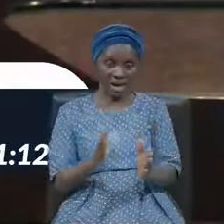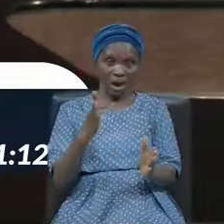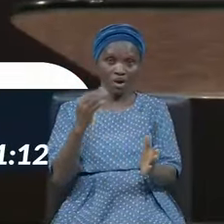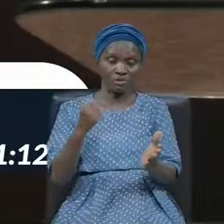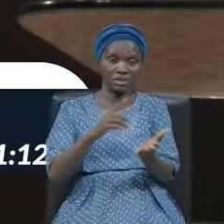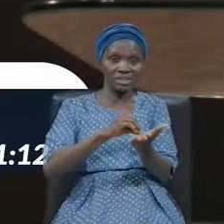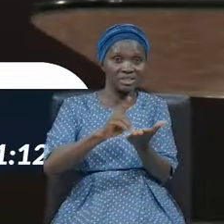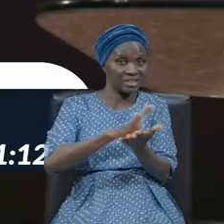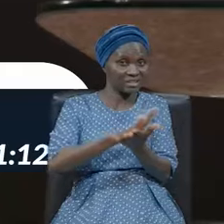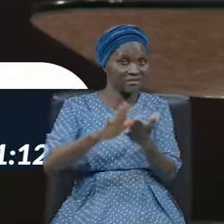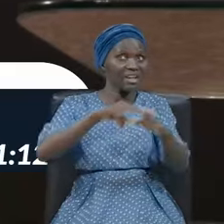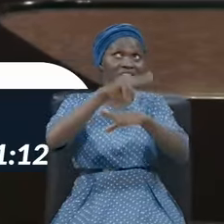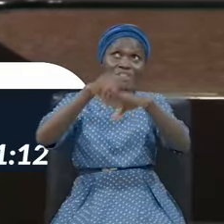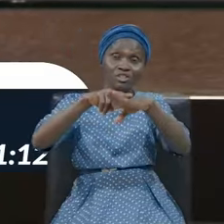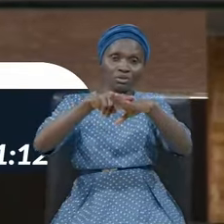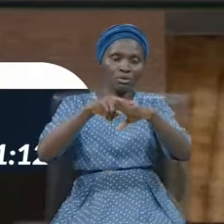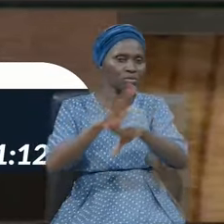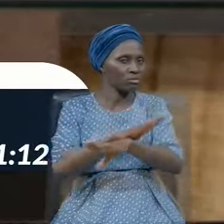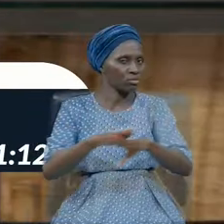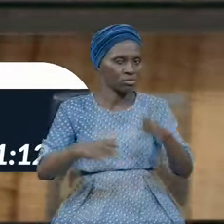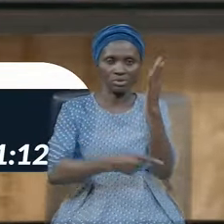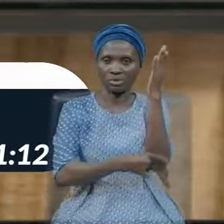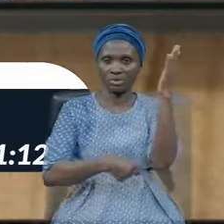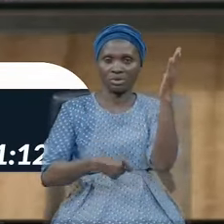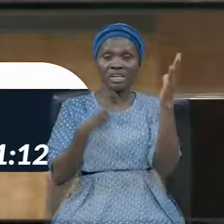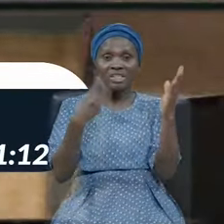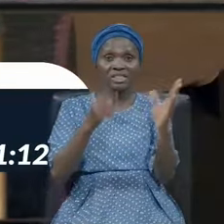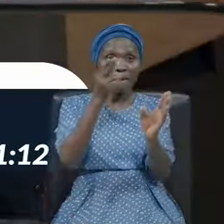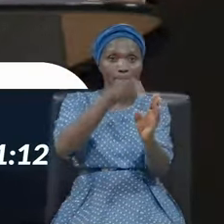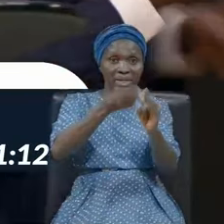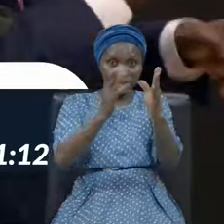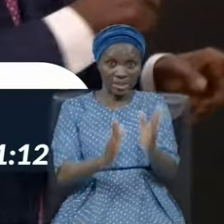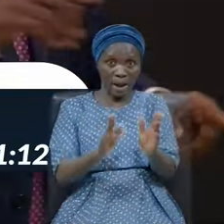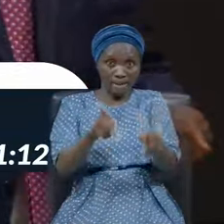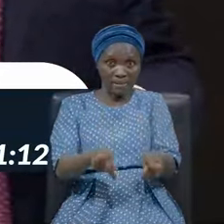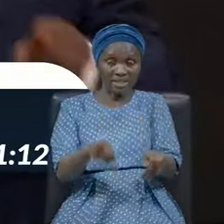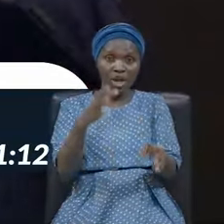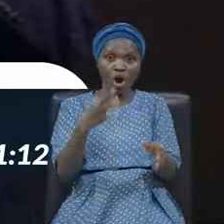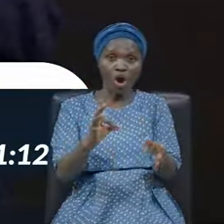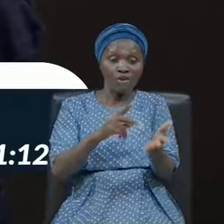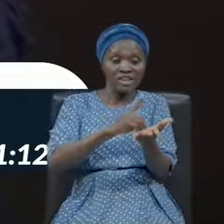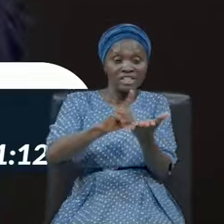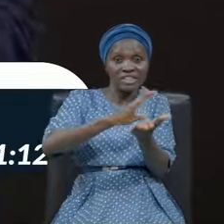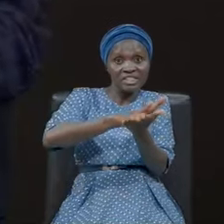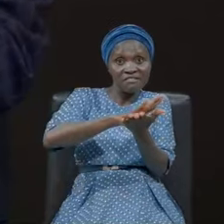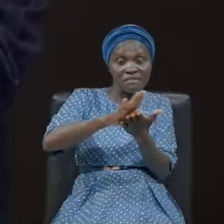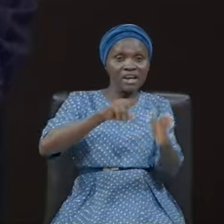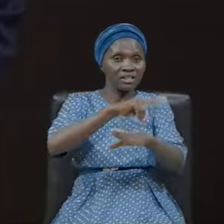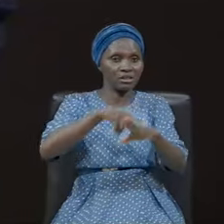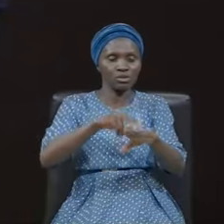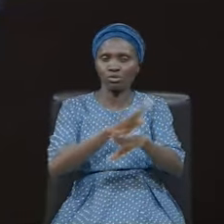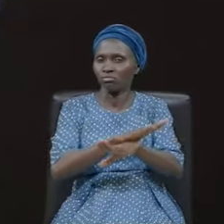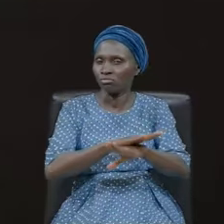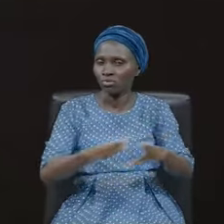Participants de la nature divine ne vole pas. Les participants de la nature divine ne commettent